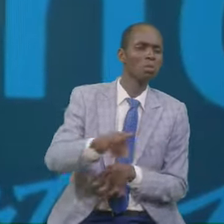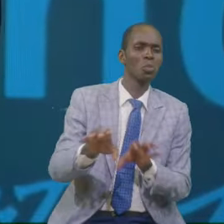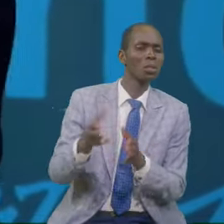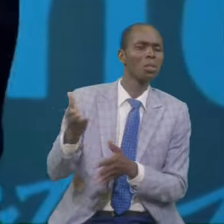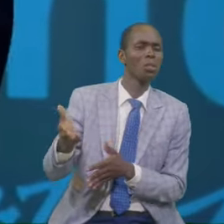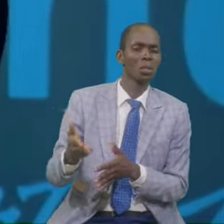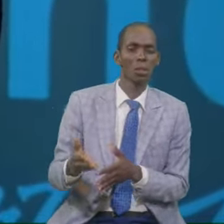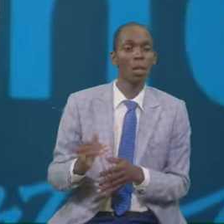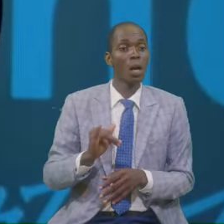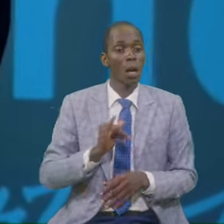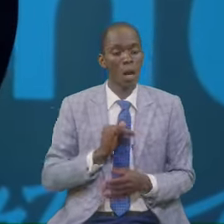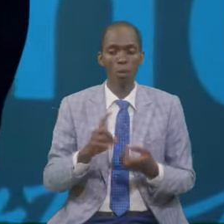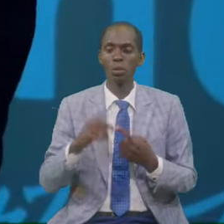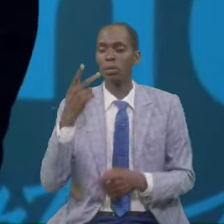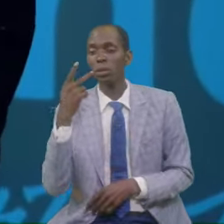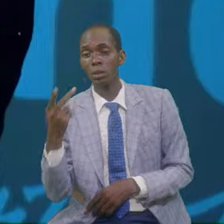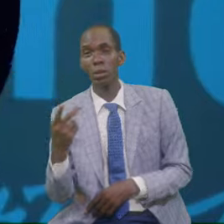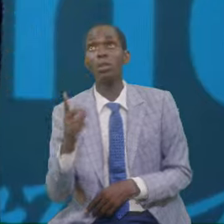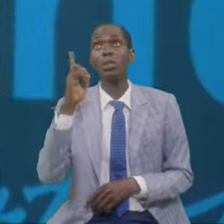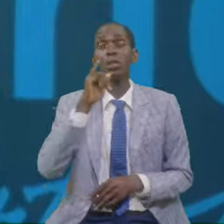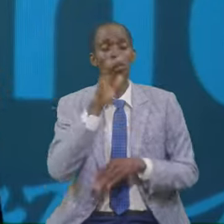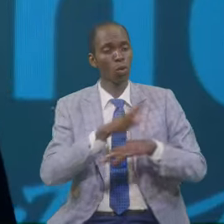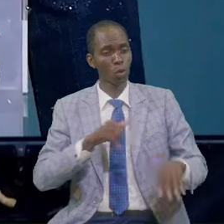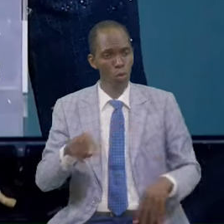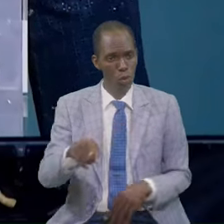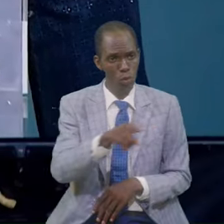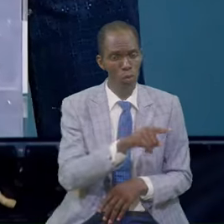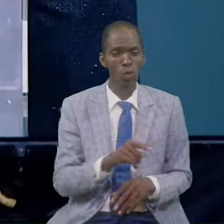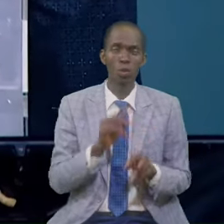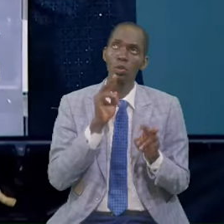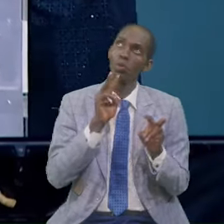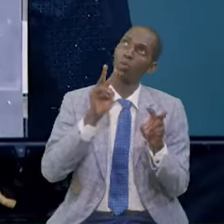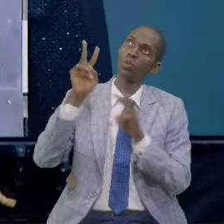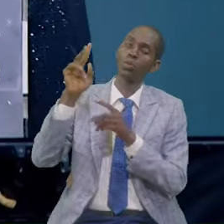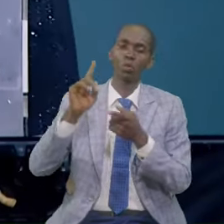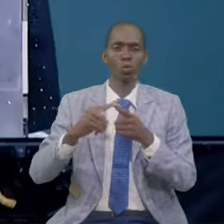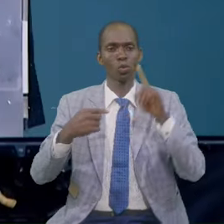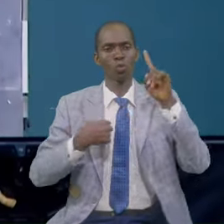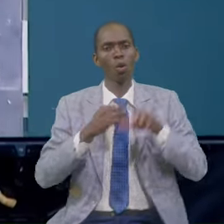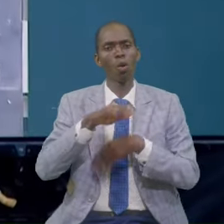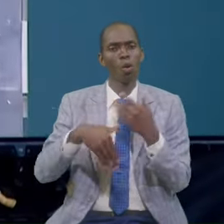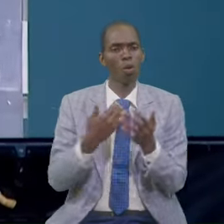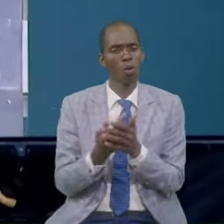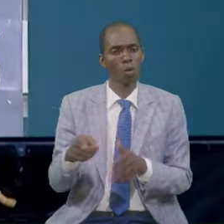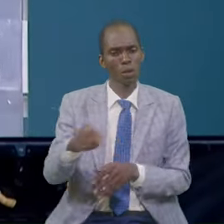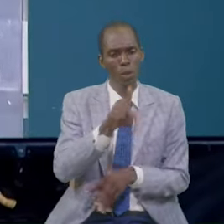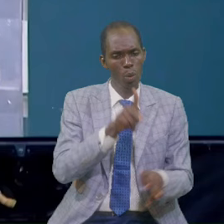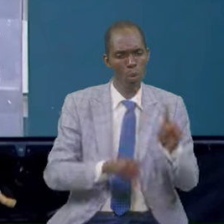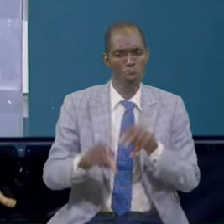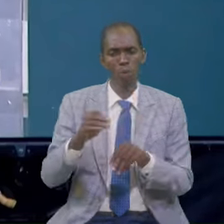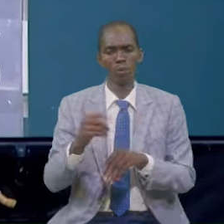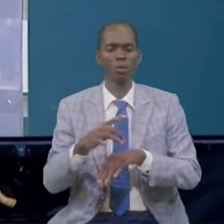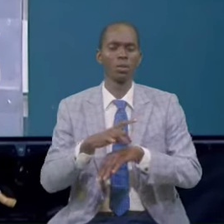He says, look unto me, all ye the ends of the earth. ఈ రాత్రి మన మధ్యకు మనల్ని చూడడానికి వచ్చిన వాడు మనతో పలుకుతున్న